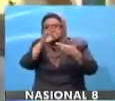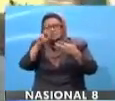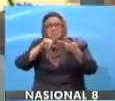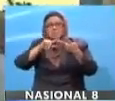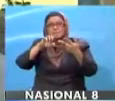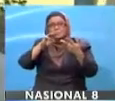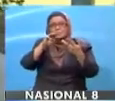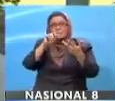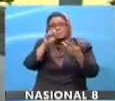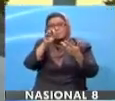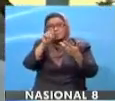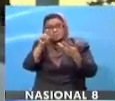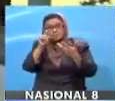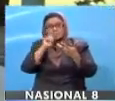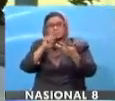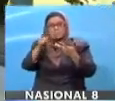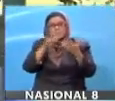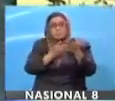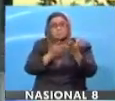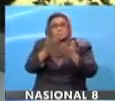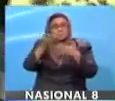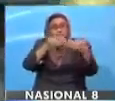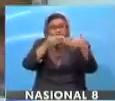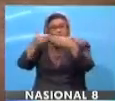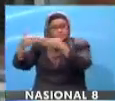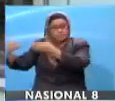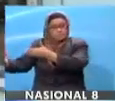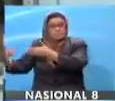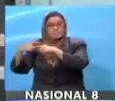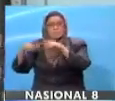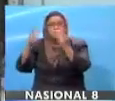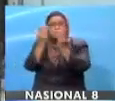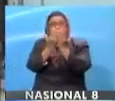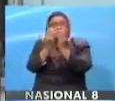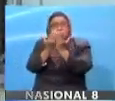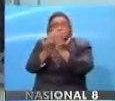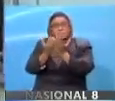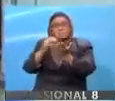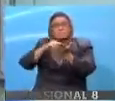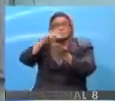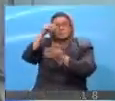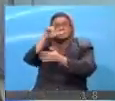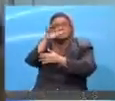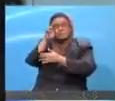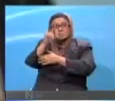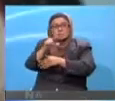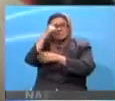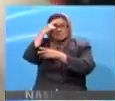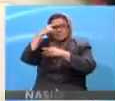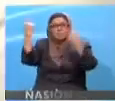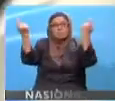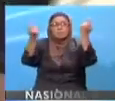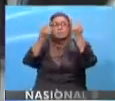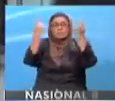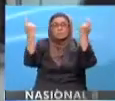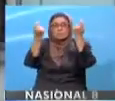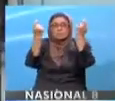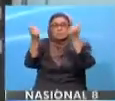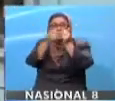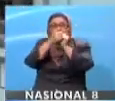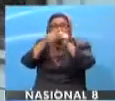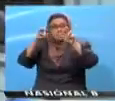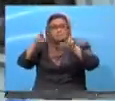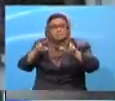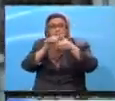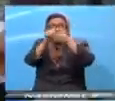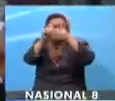Menengah Kebangsaan Limbang untuk Majlis Pemimpin Bersama Rakyat. Turut hadir Timbalan Ketua Menteri Tan Sri Datuk Patinggi Dr. Alfred